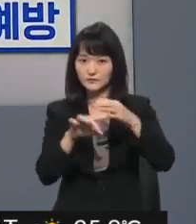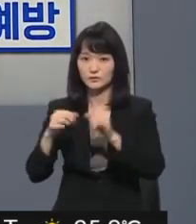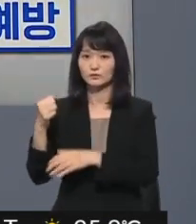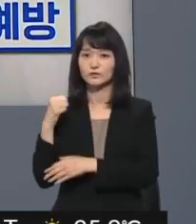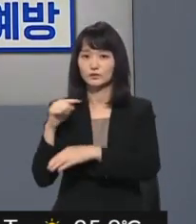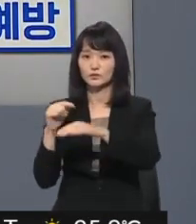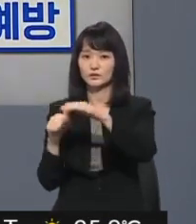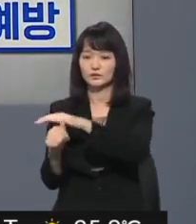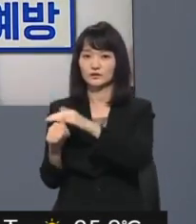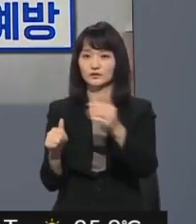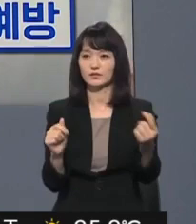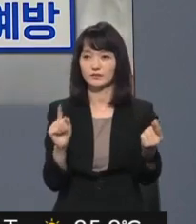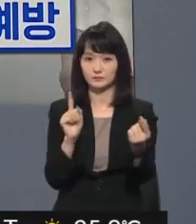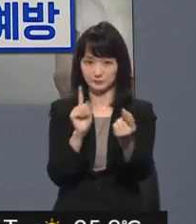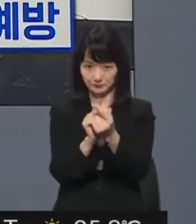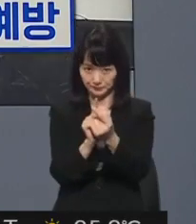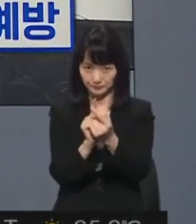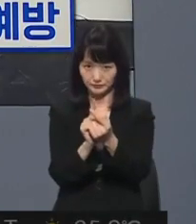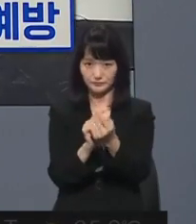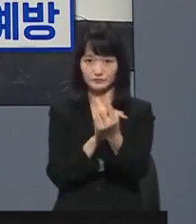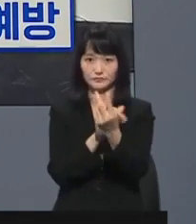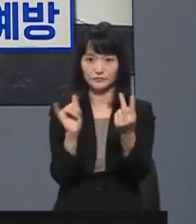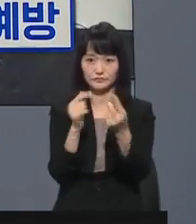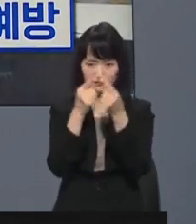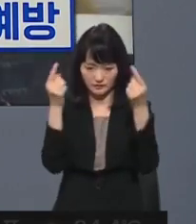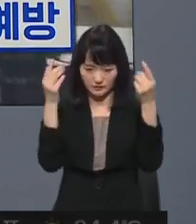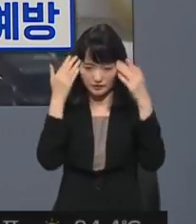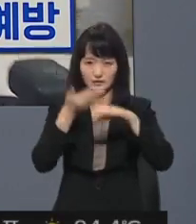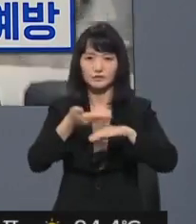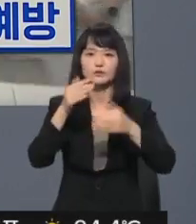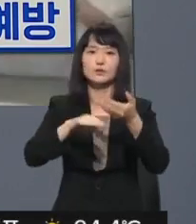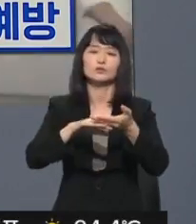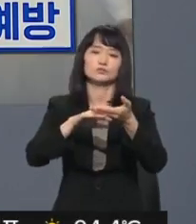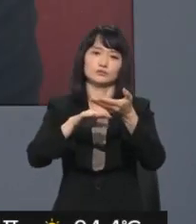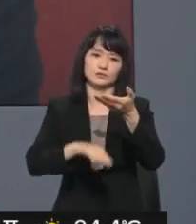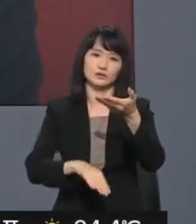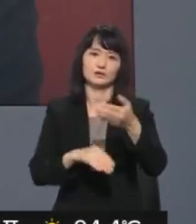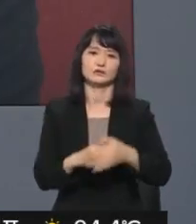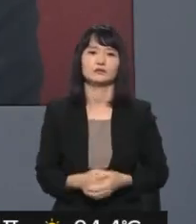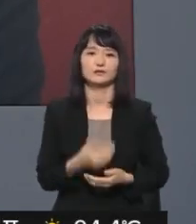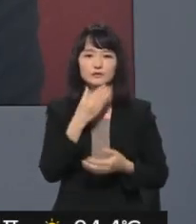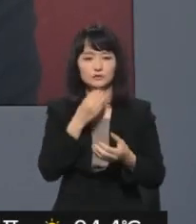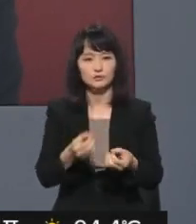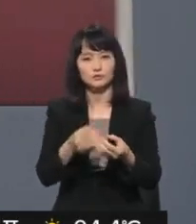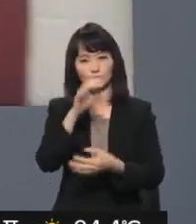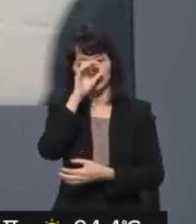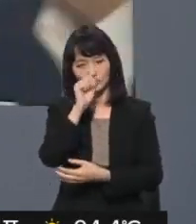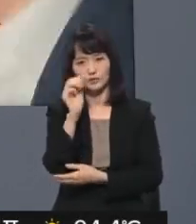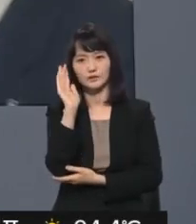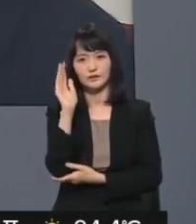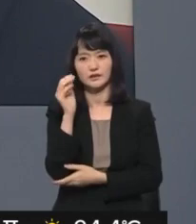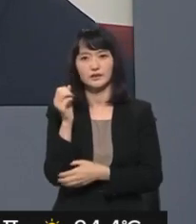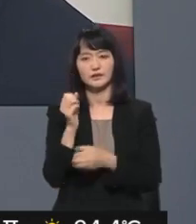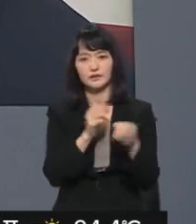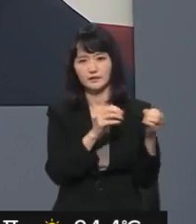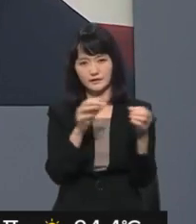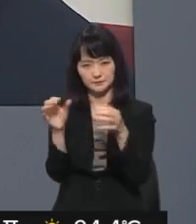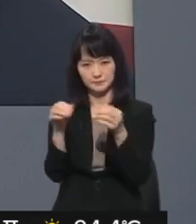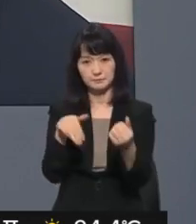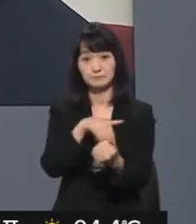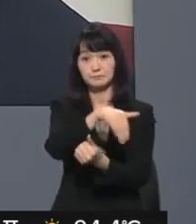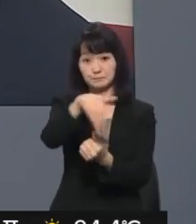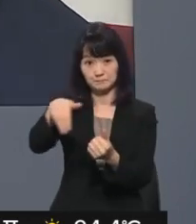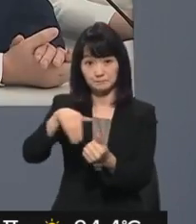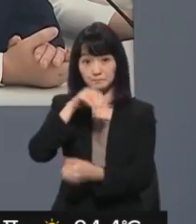원내대표를 예방 했읍니다 그 사람은 같은 대학 선후배 사이 이기도 한데요 축하 웍 역삼 이 이어지고 이렇게 화기애애한